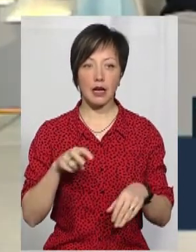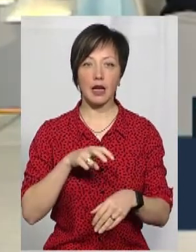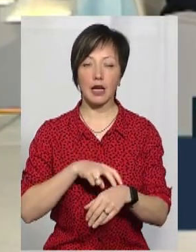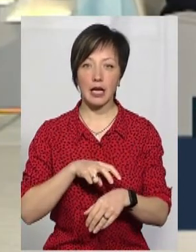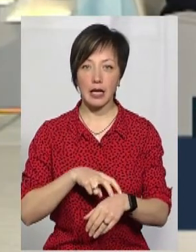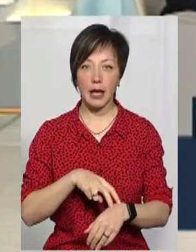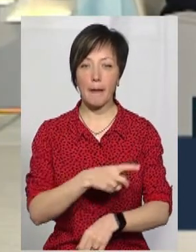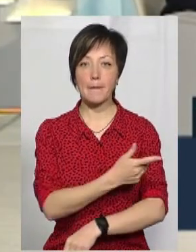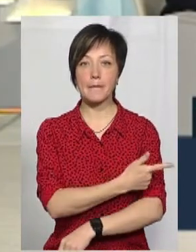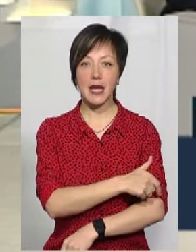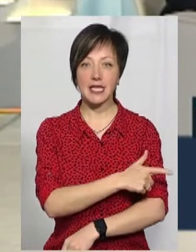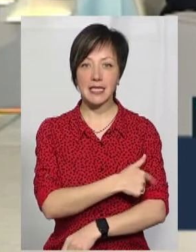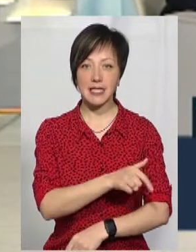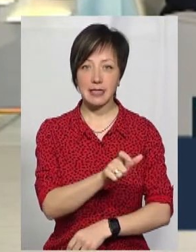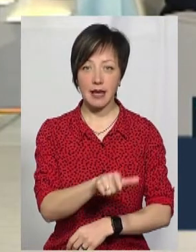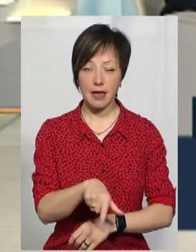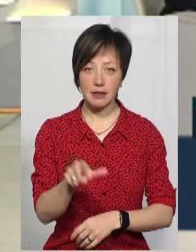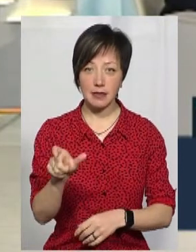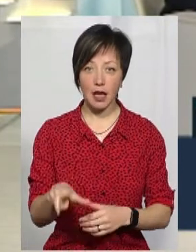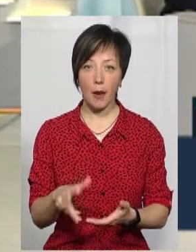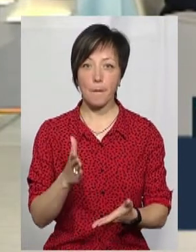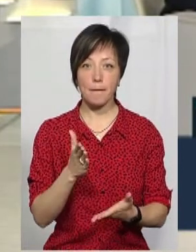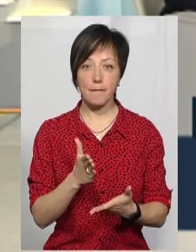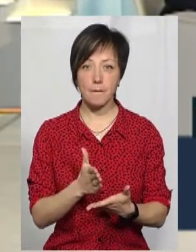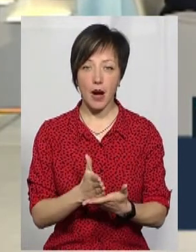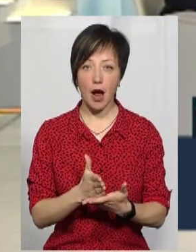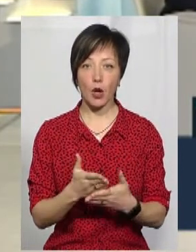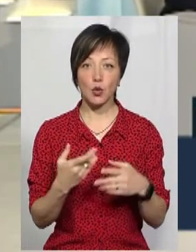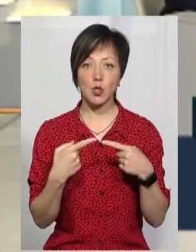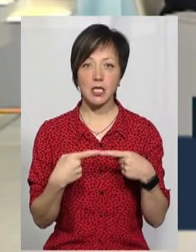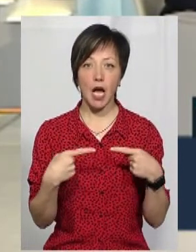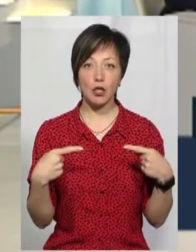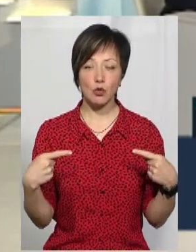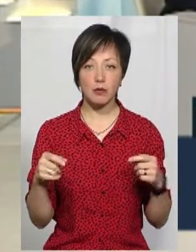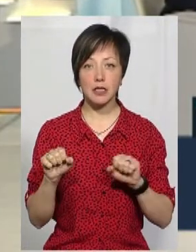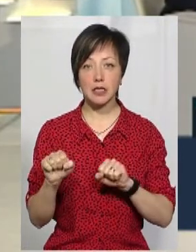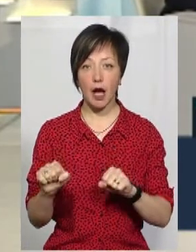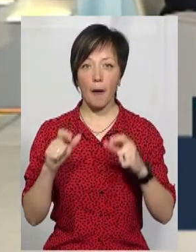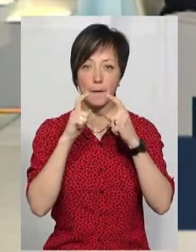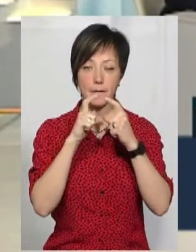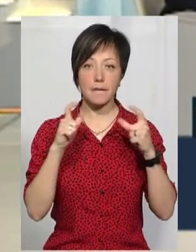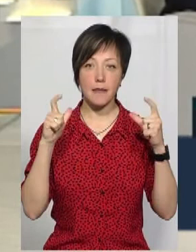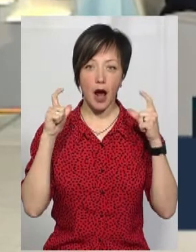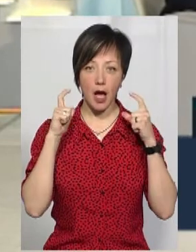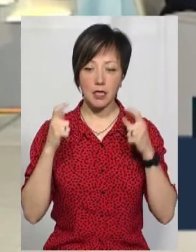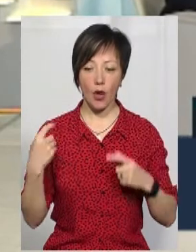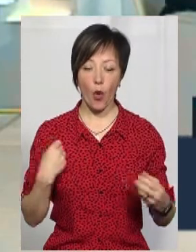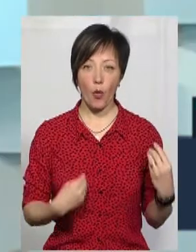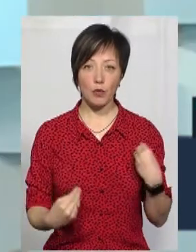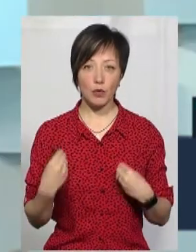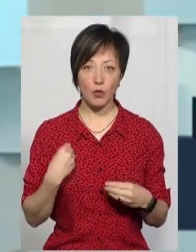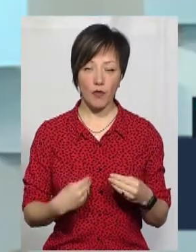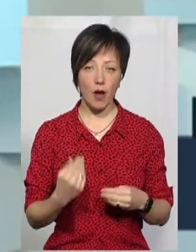лікарі, медсестри мають засоби захисту, маски, обмундирування, як